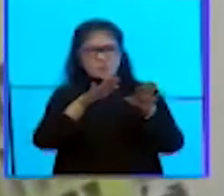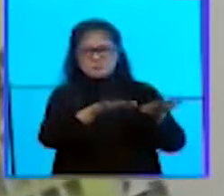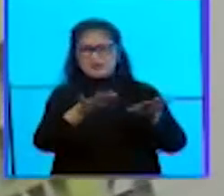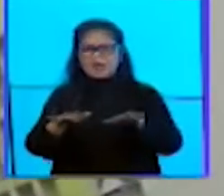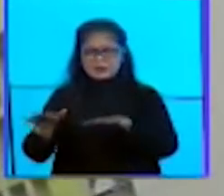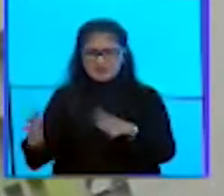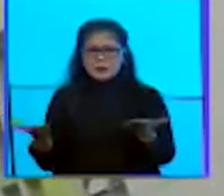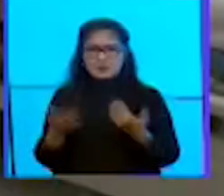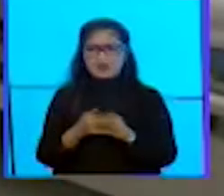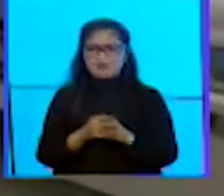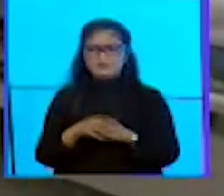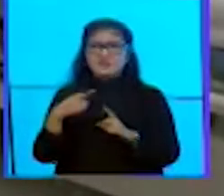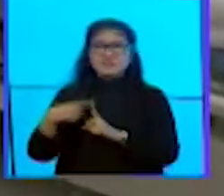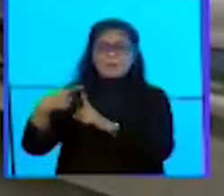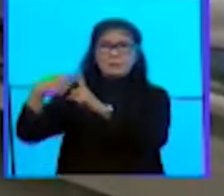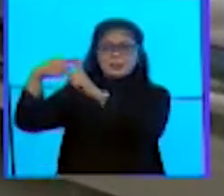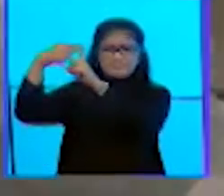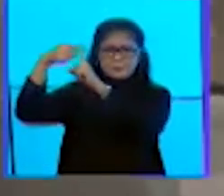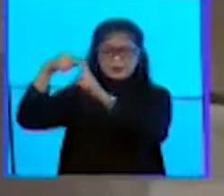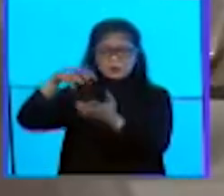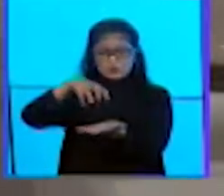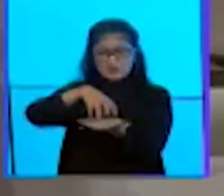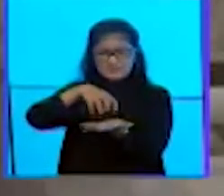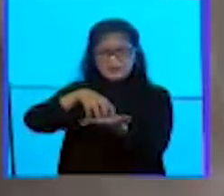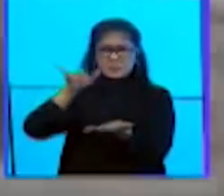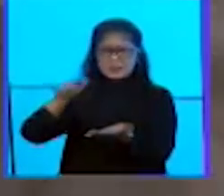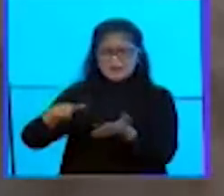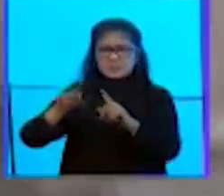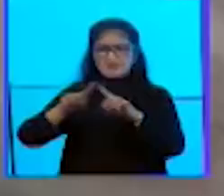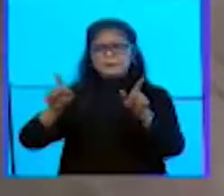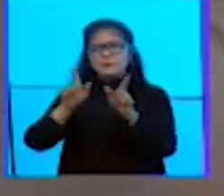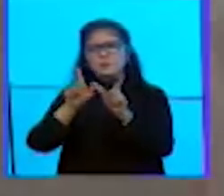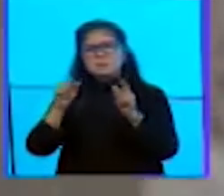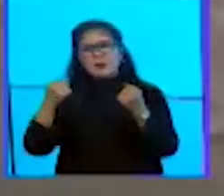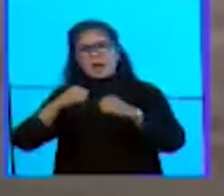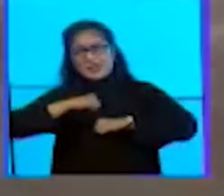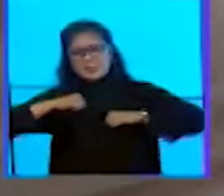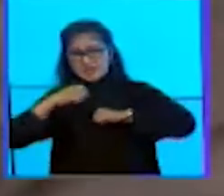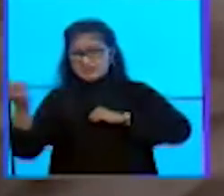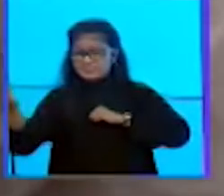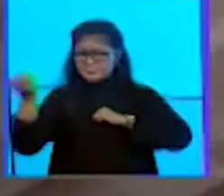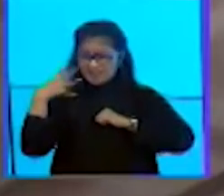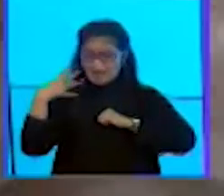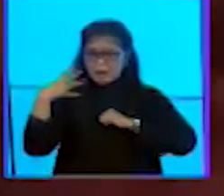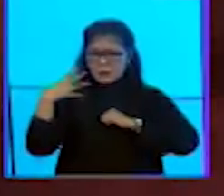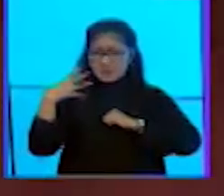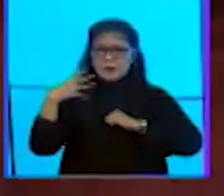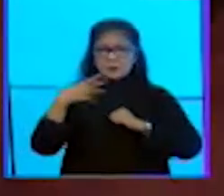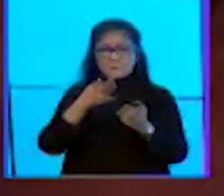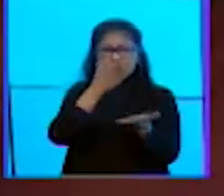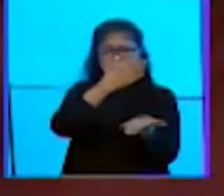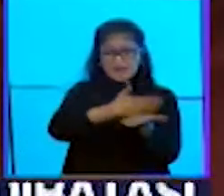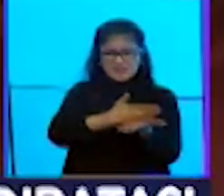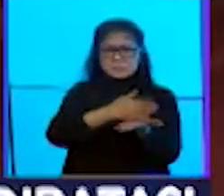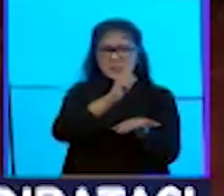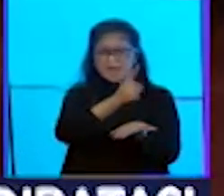Meski terus menambah ketersediaan tempat tidur, namun pihak RSDC Wisma Atlet menyatakan, daya tampung rumah sakit Wisma Atlet ada batasnya,